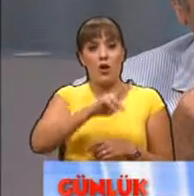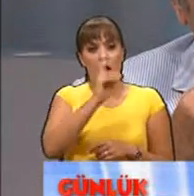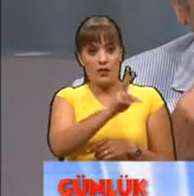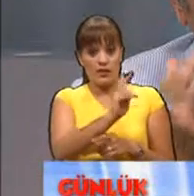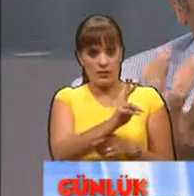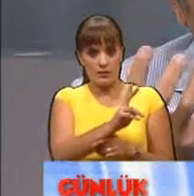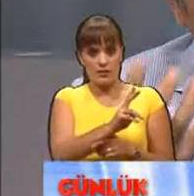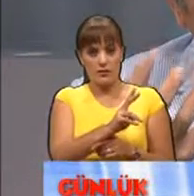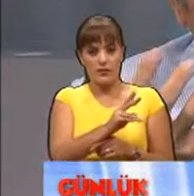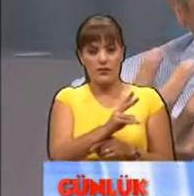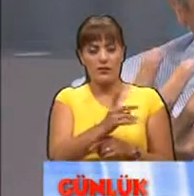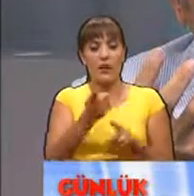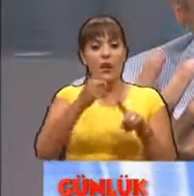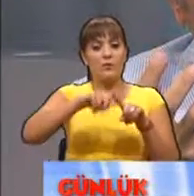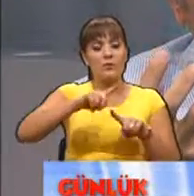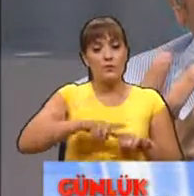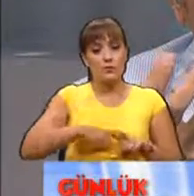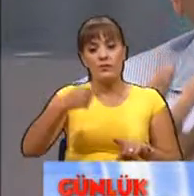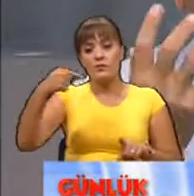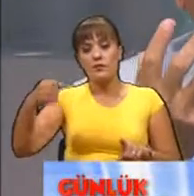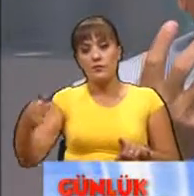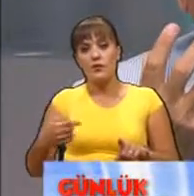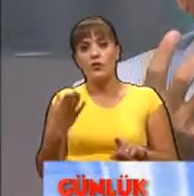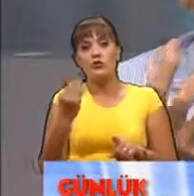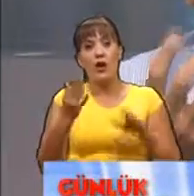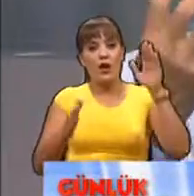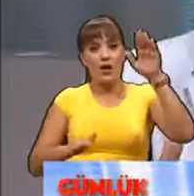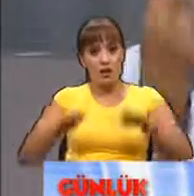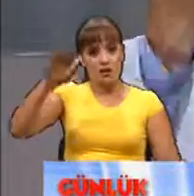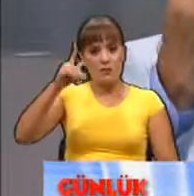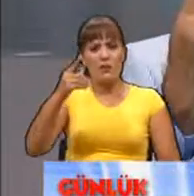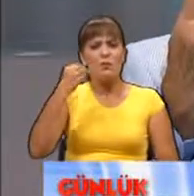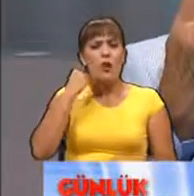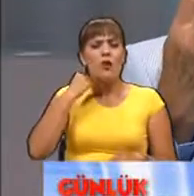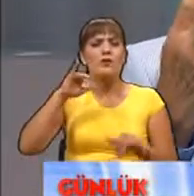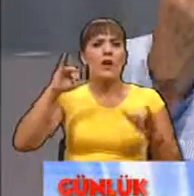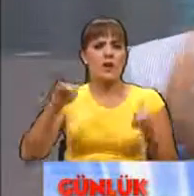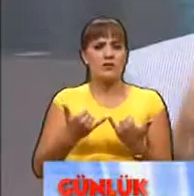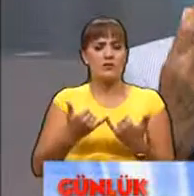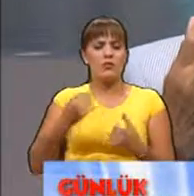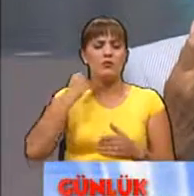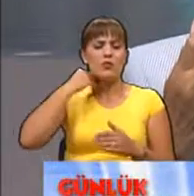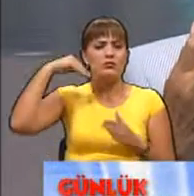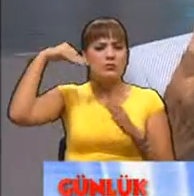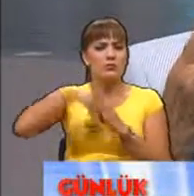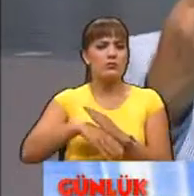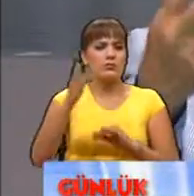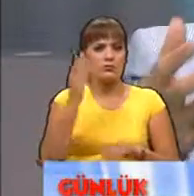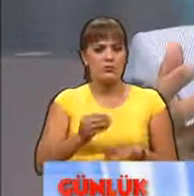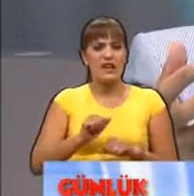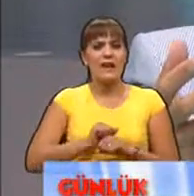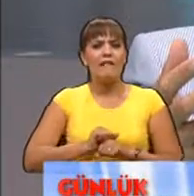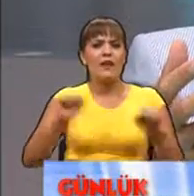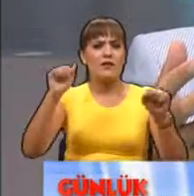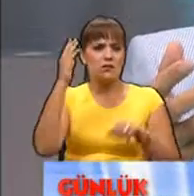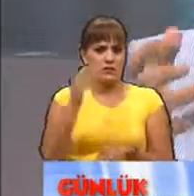Ölenin aktifleri pasiflerinin çok altındaysa, bir kimse borç içinde, borca batak,